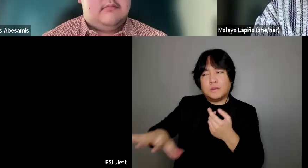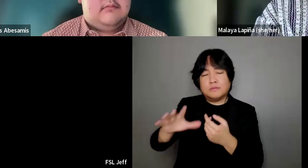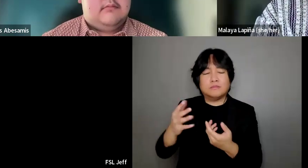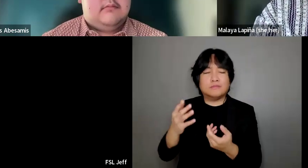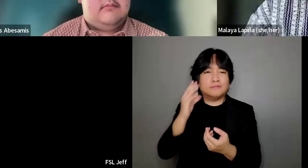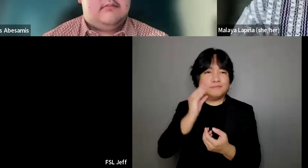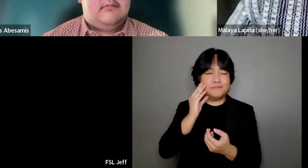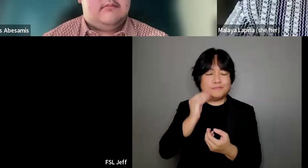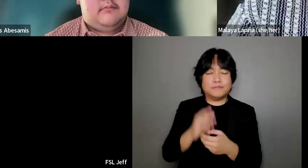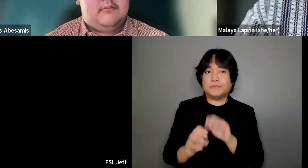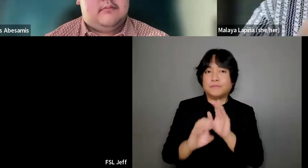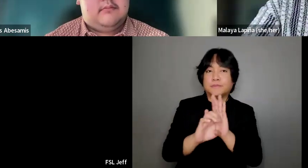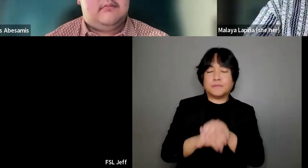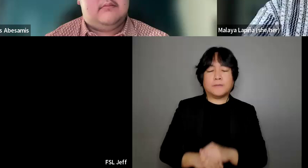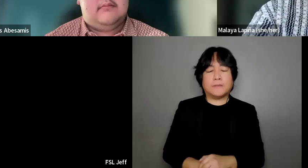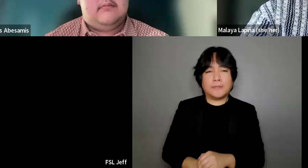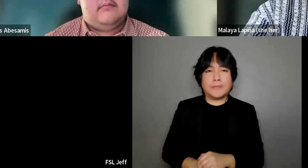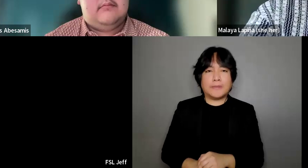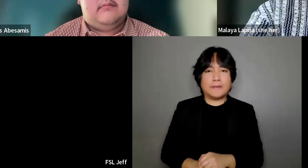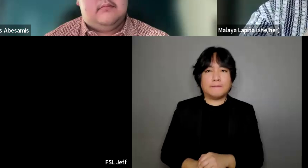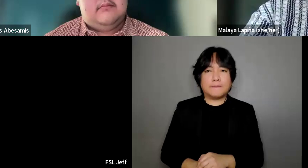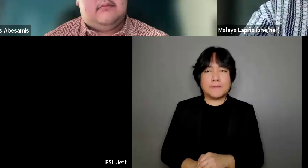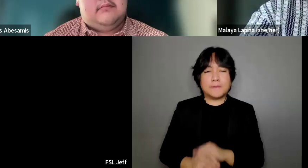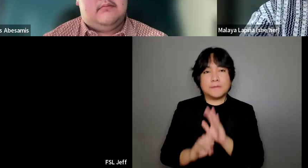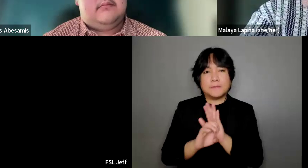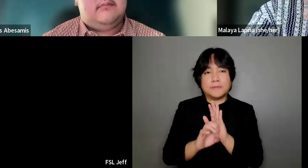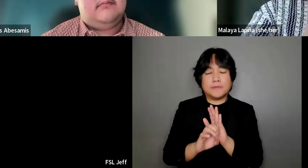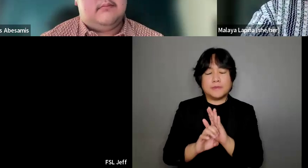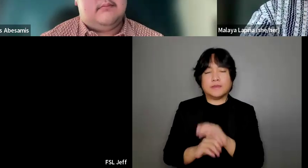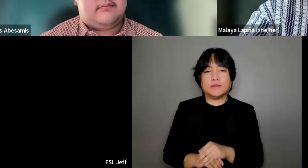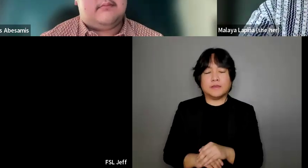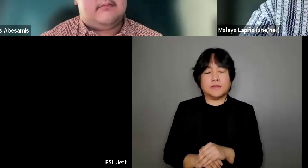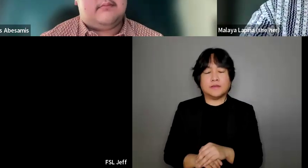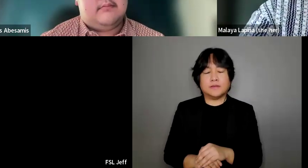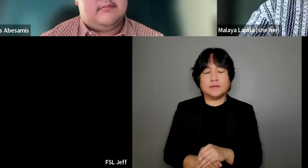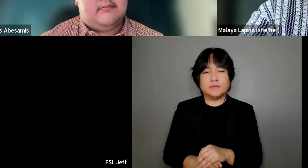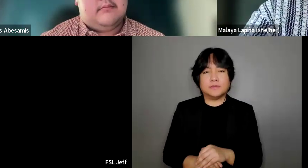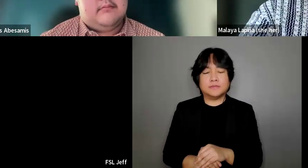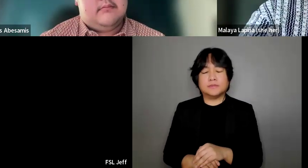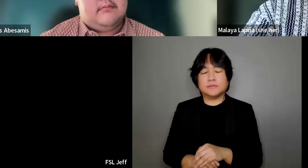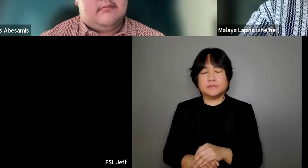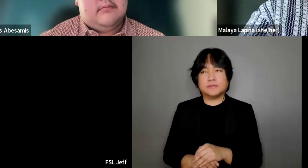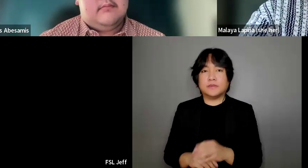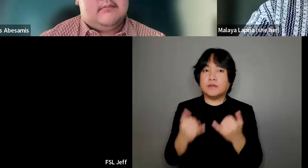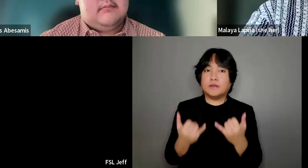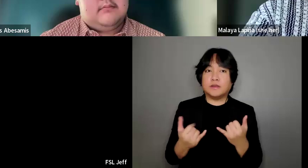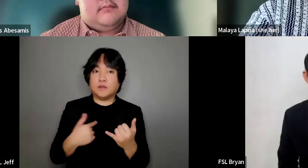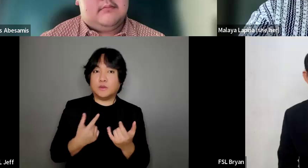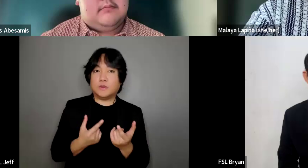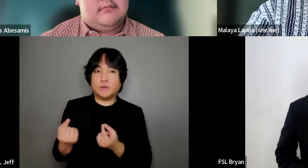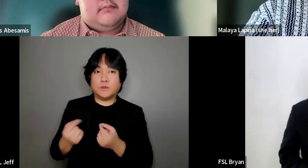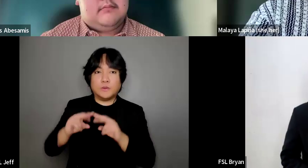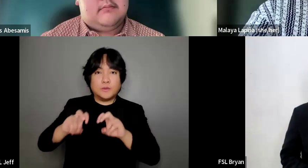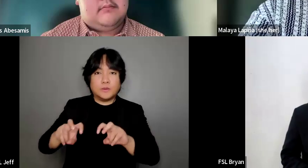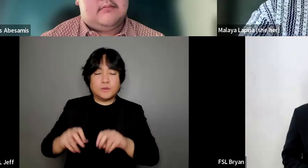halimbawa, I can cite in one example ano sa issue na yon. I'm currently doing a research, no,